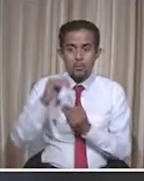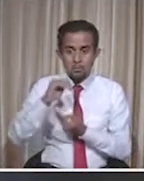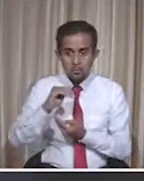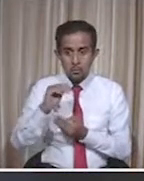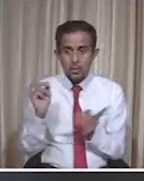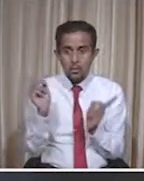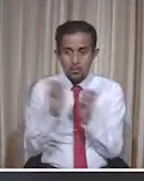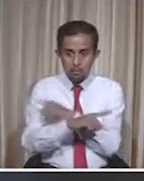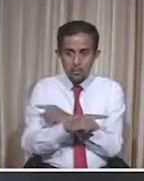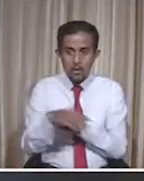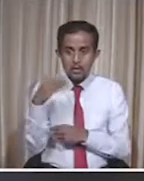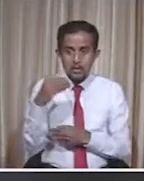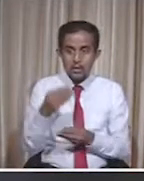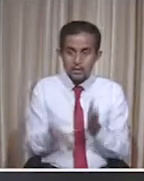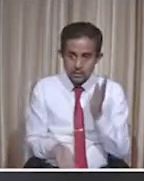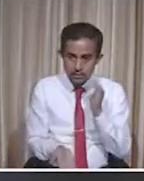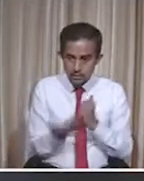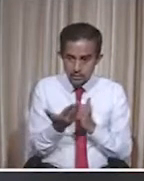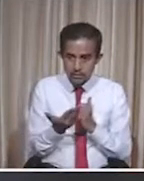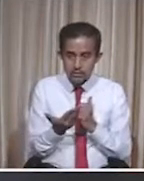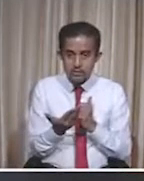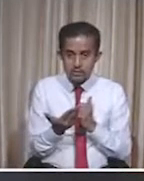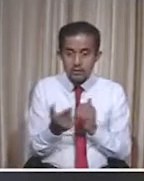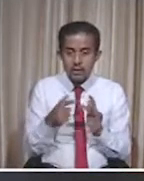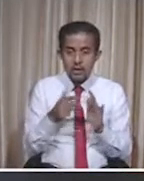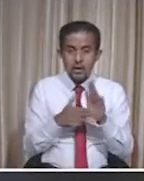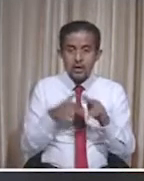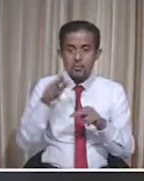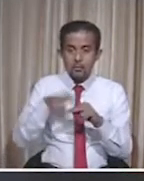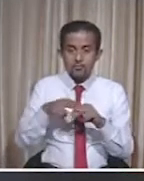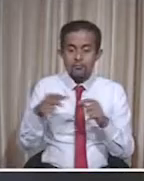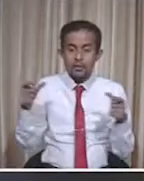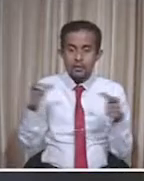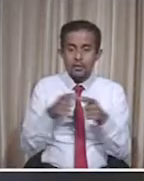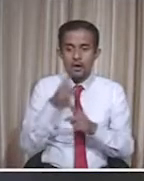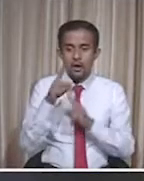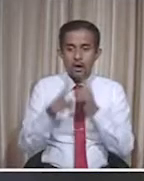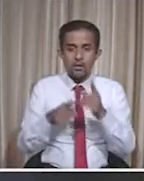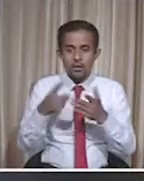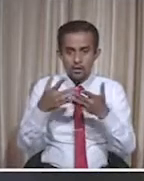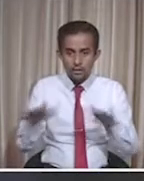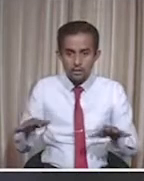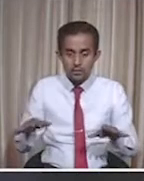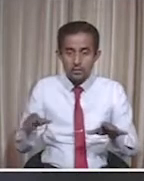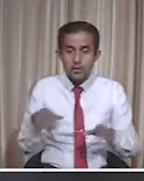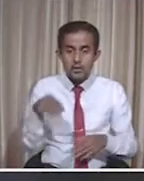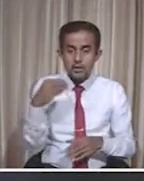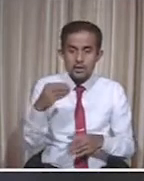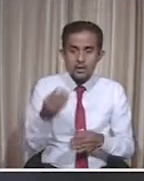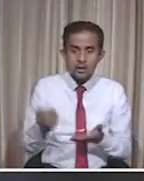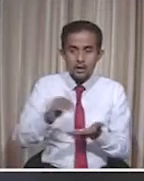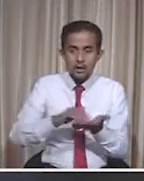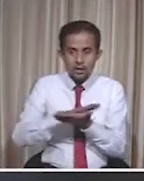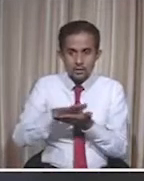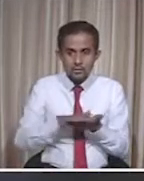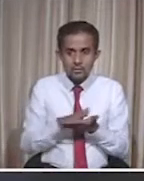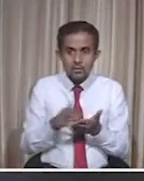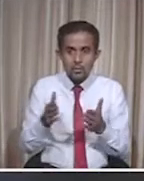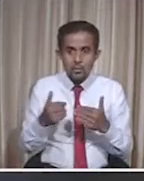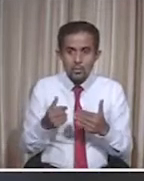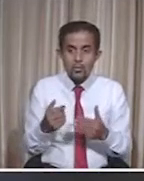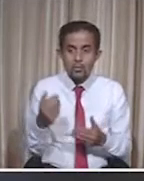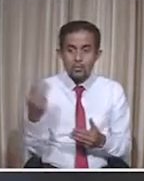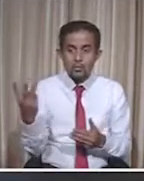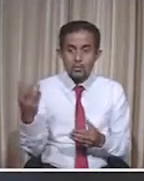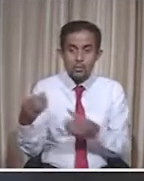කරේ ඒ ණය ගන්න ගිහිල්ලා තමයි හැබැයි IMF එකත් එක්ක කතා කරලා ණය ප්‍රතිව්‍යුහගතකරණය සඳහා තවත් තුන්වෙනි